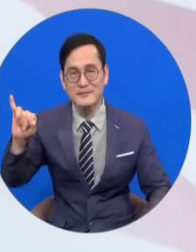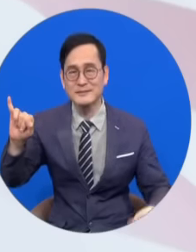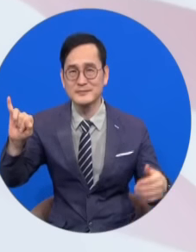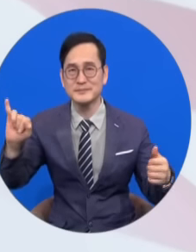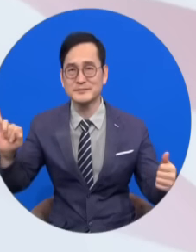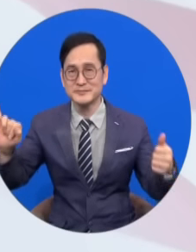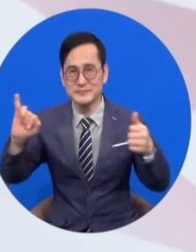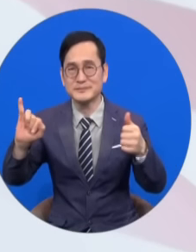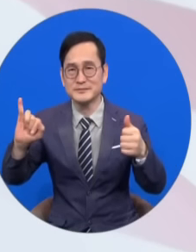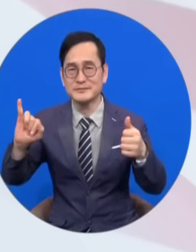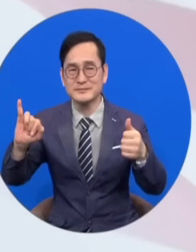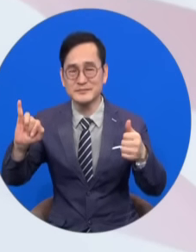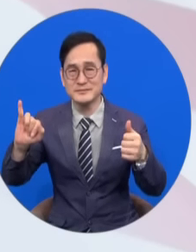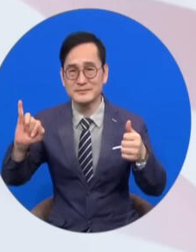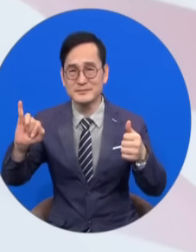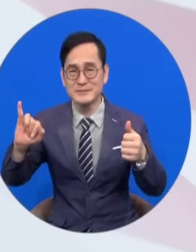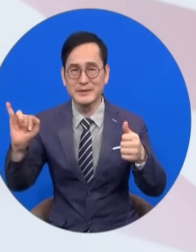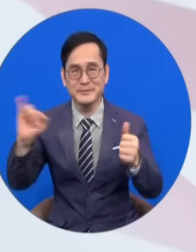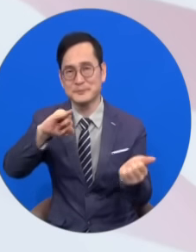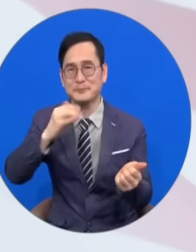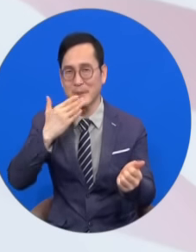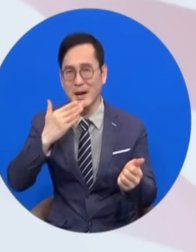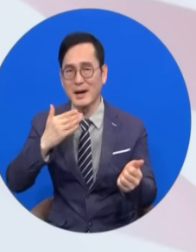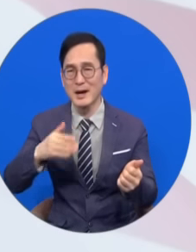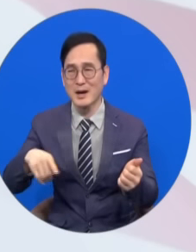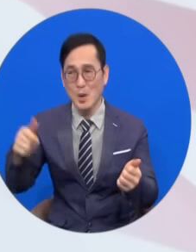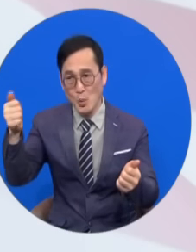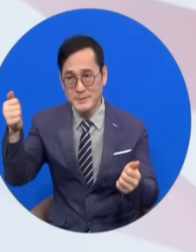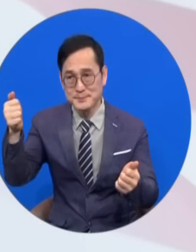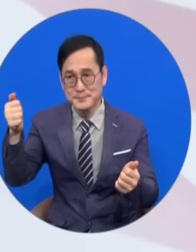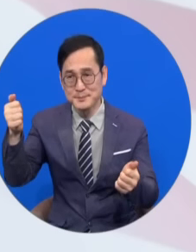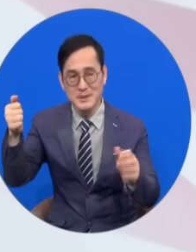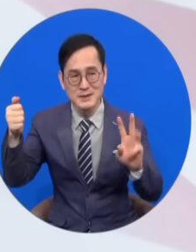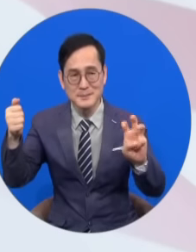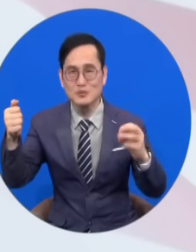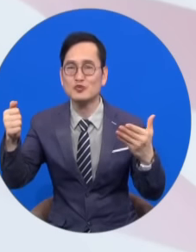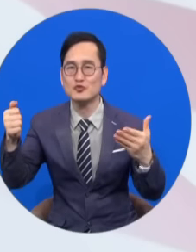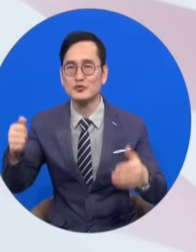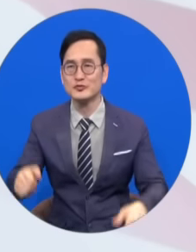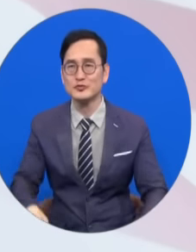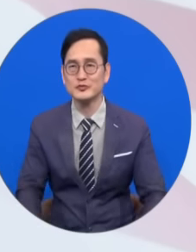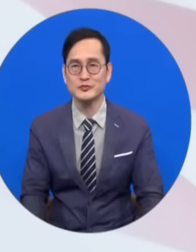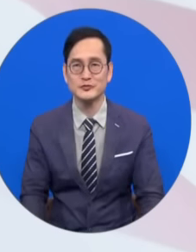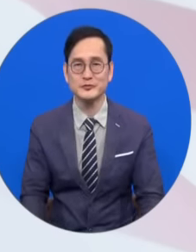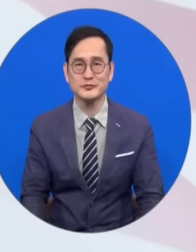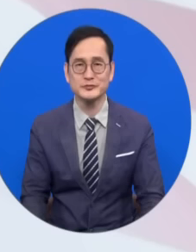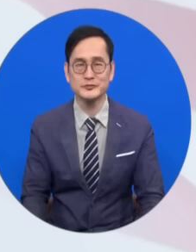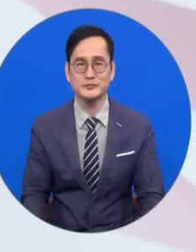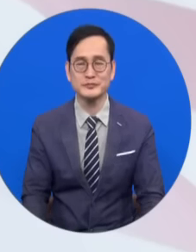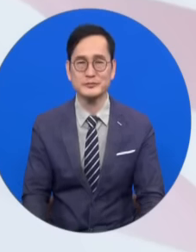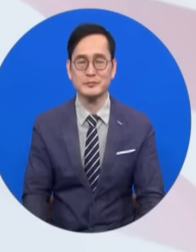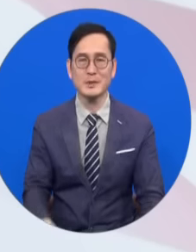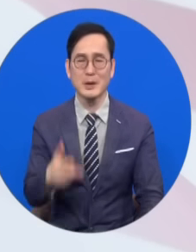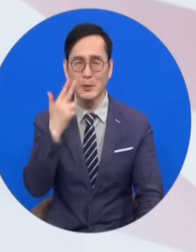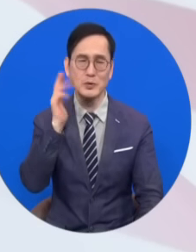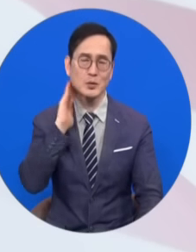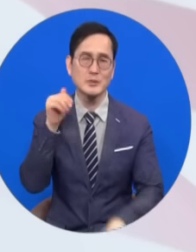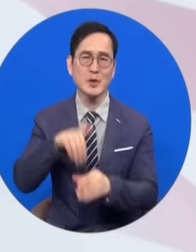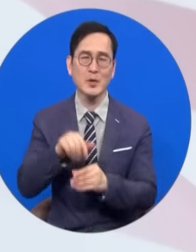미국 정치권에서는 실시가 됐습니다 대선이 정차 미국 대선 종잡을 수 없는 양상으로 가고 있고요